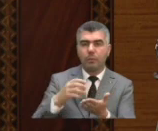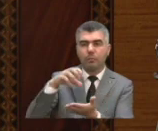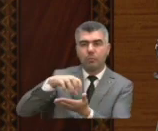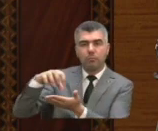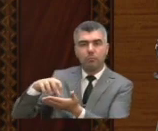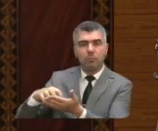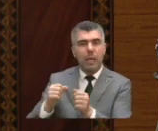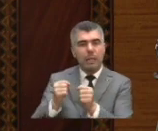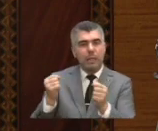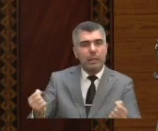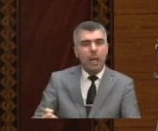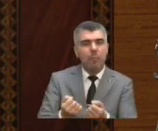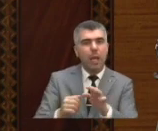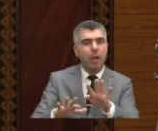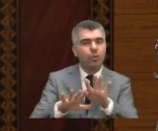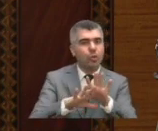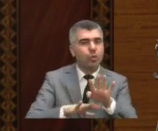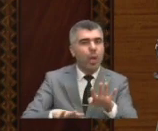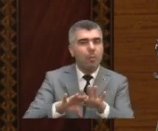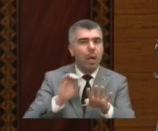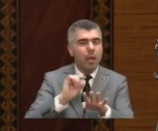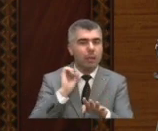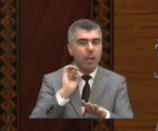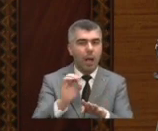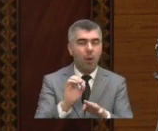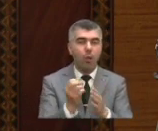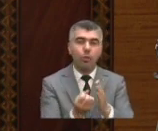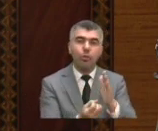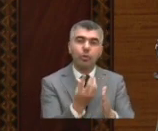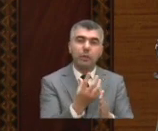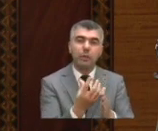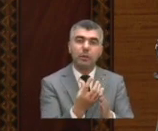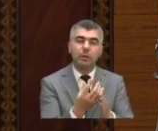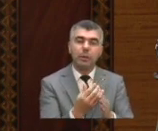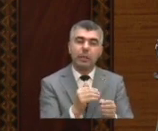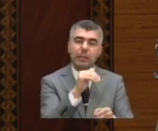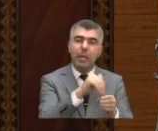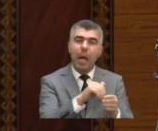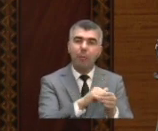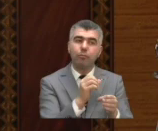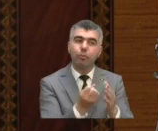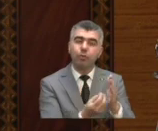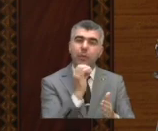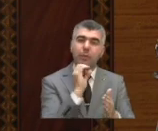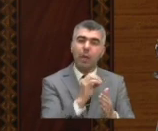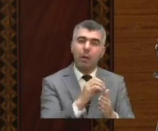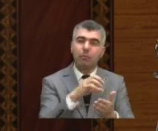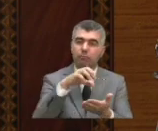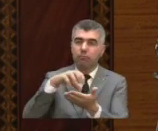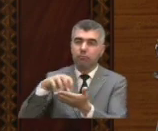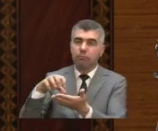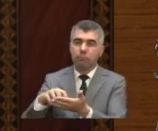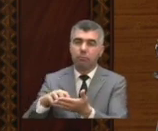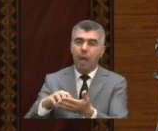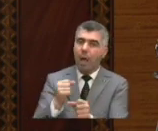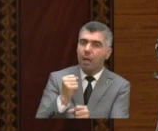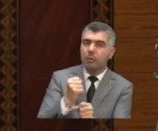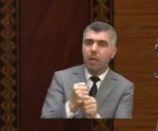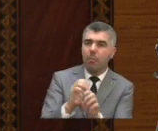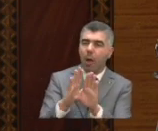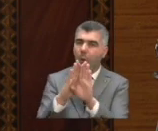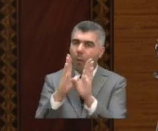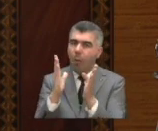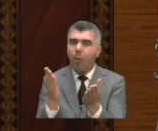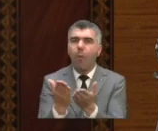الاقتصاديه والاجتماعيه واحداث تمثيل المشتركه وتحقيق وحده عمل كل مصالح